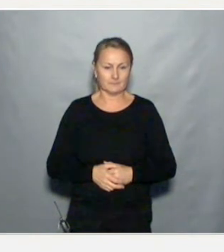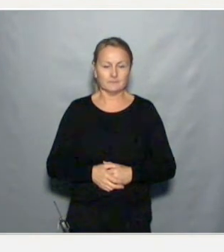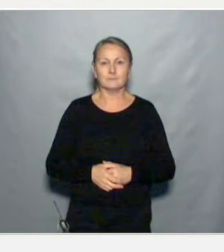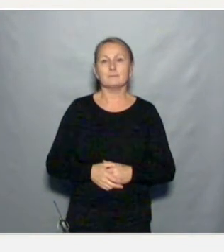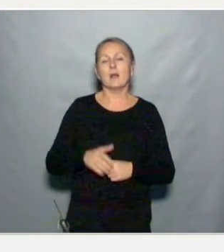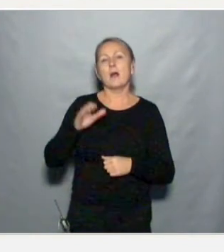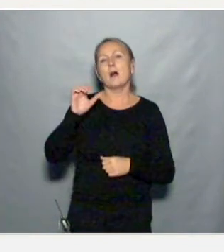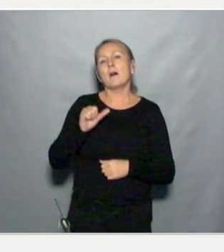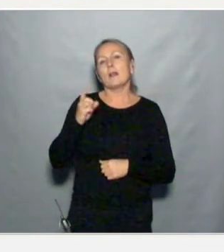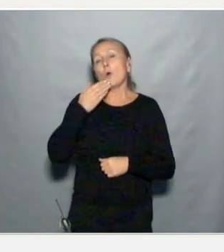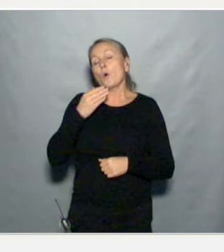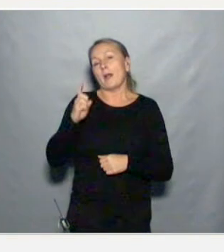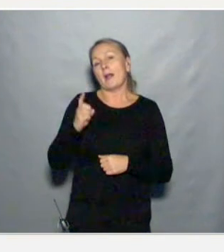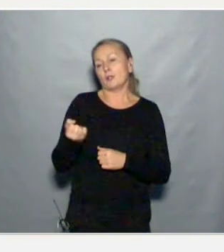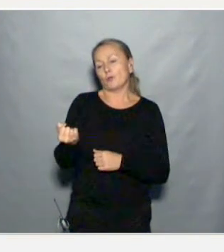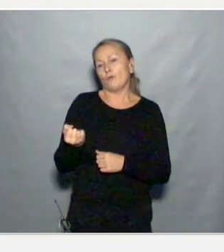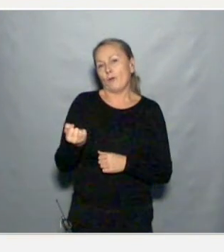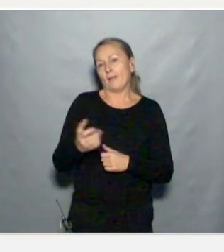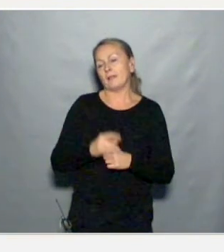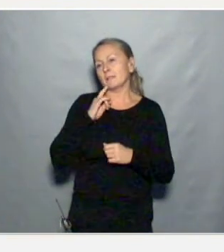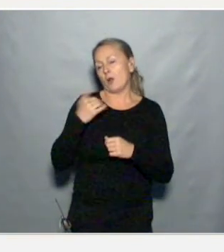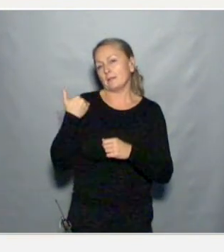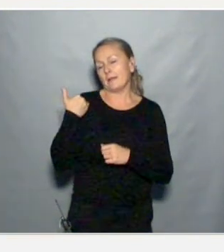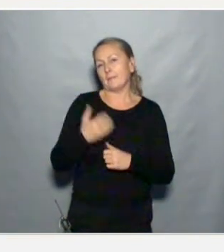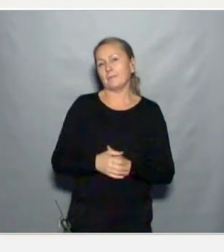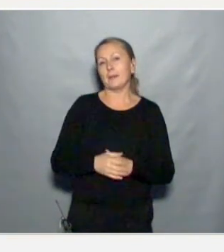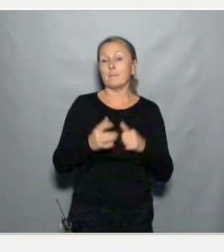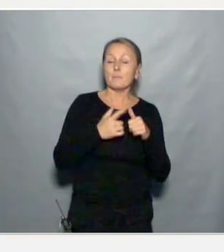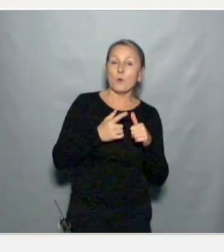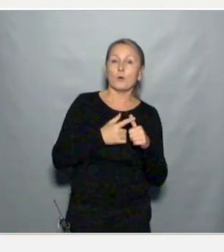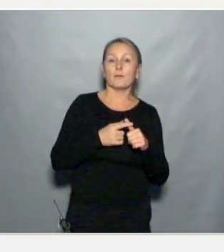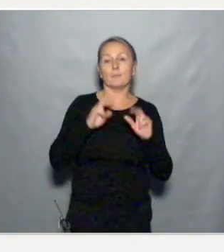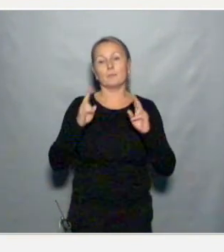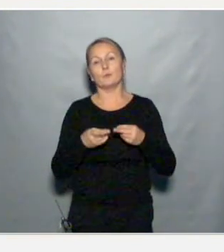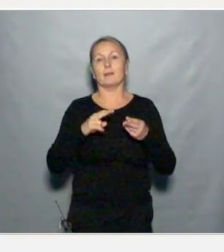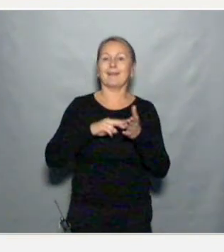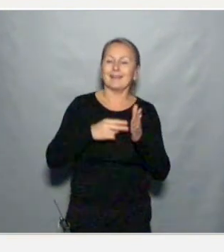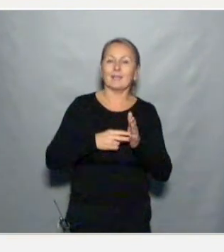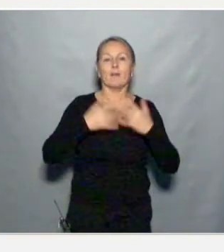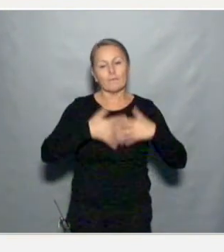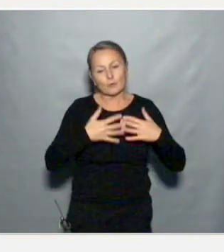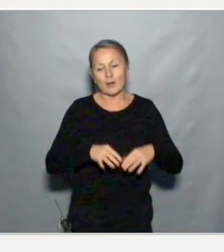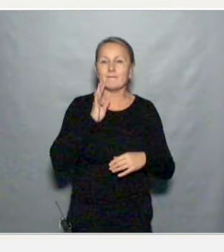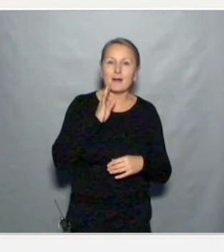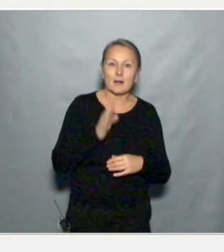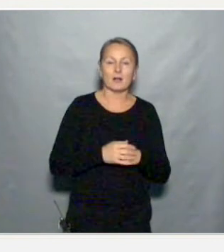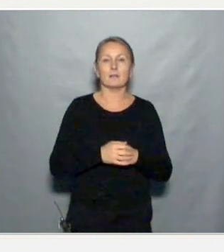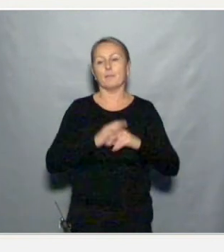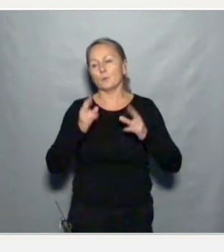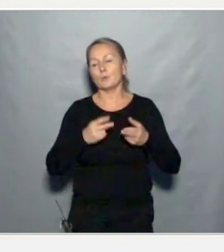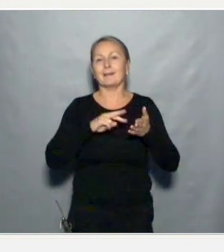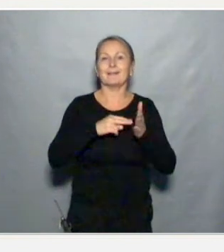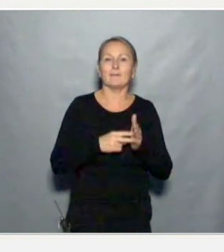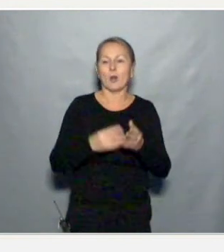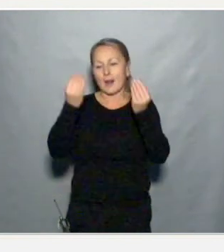ADHD-lådan, vi sa inledningsvis att jag både använder teknik för att funka hela tiden varje dag och att jag använder teknik för